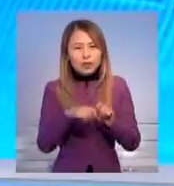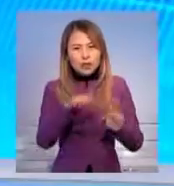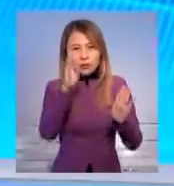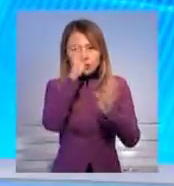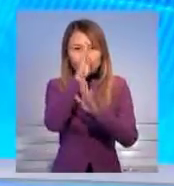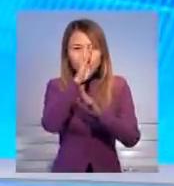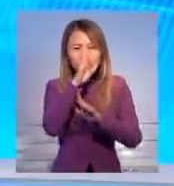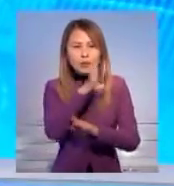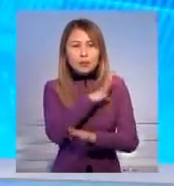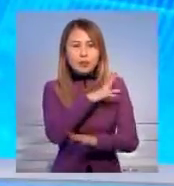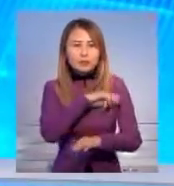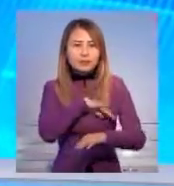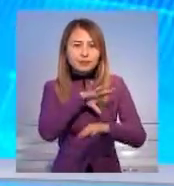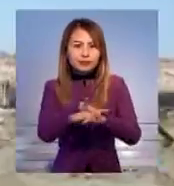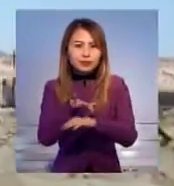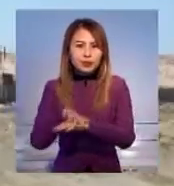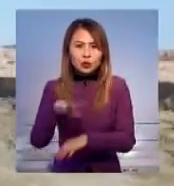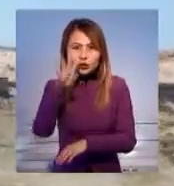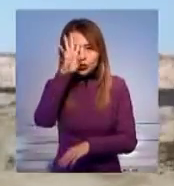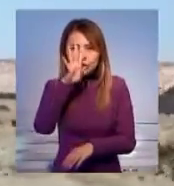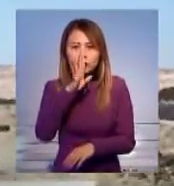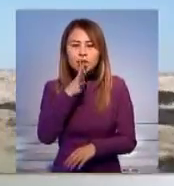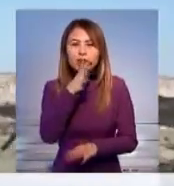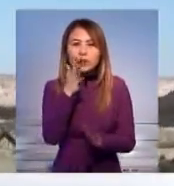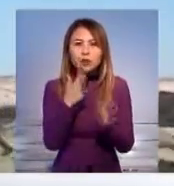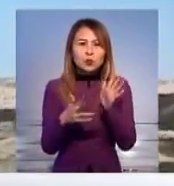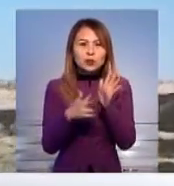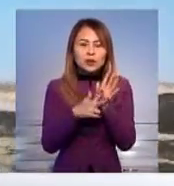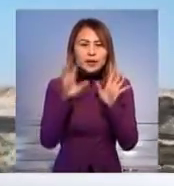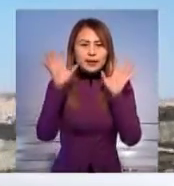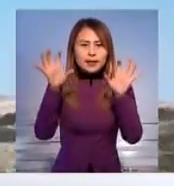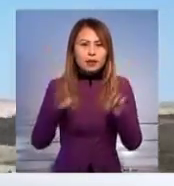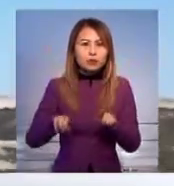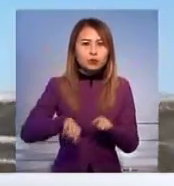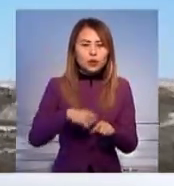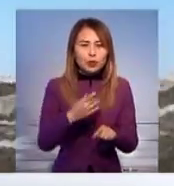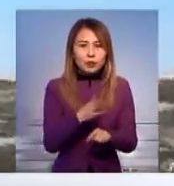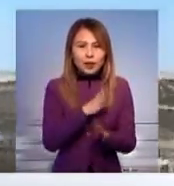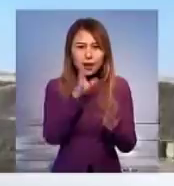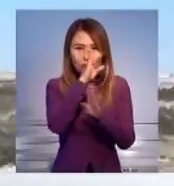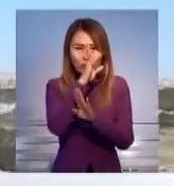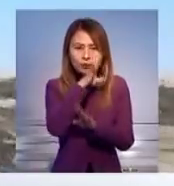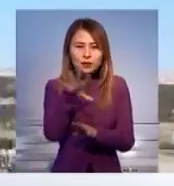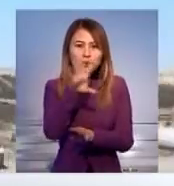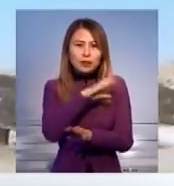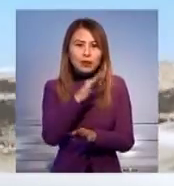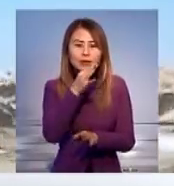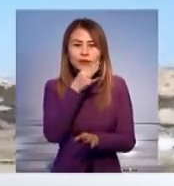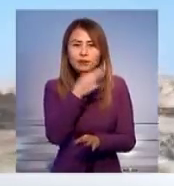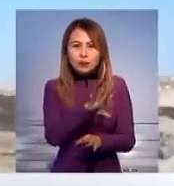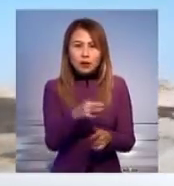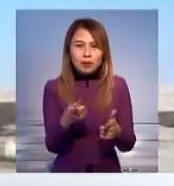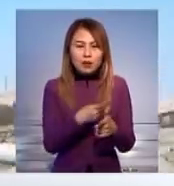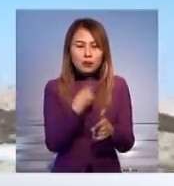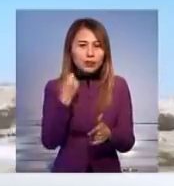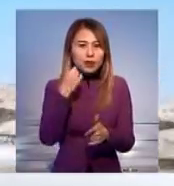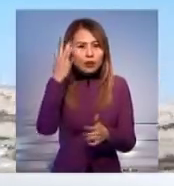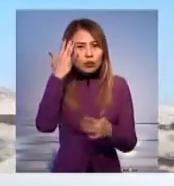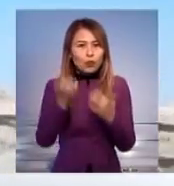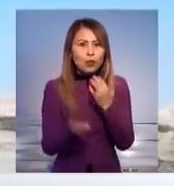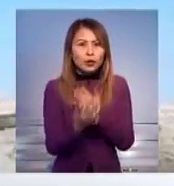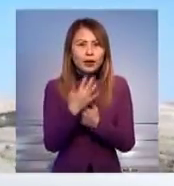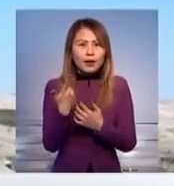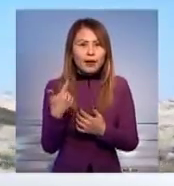экология департаментінің қызметкерлері 4 айдың ішінде 58 заң бұзушылықты анықтаған. Экология талаптарын сақтамағандардың басым бөлігі